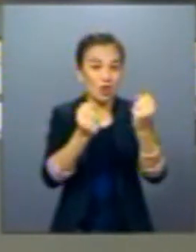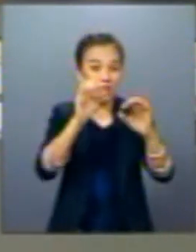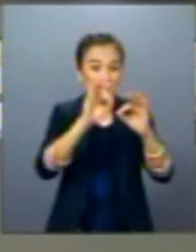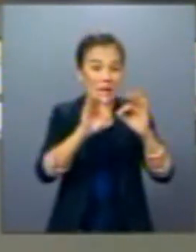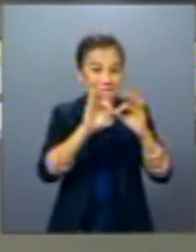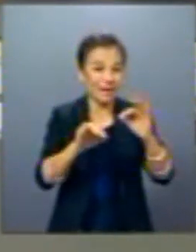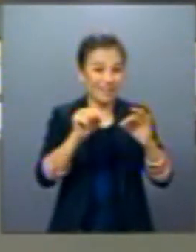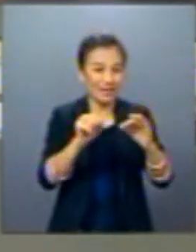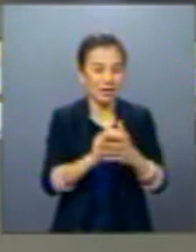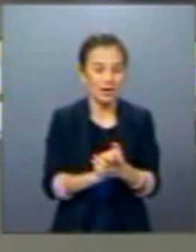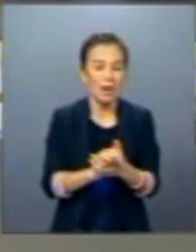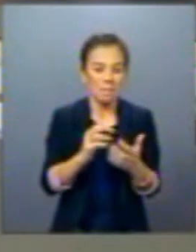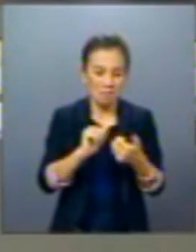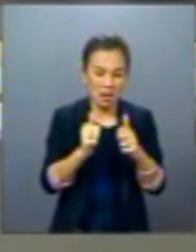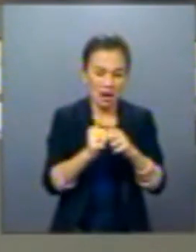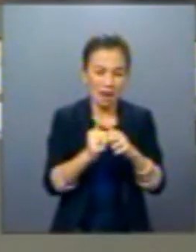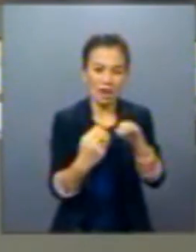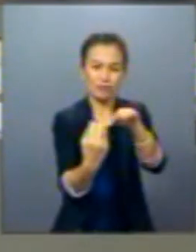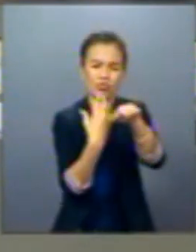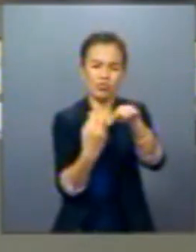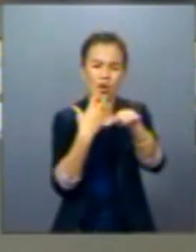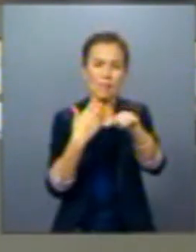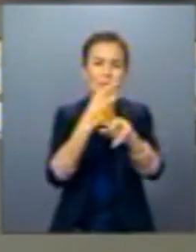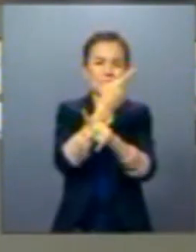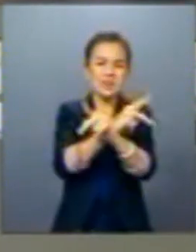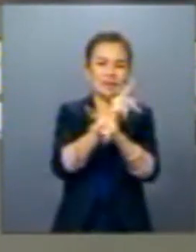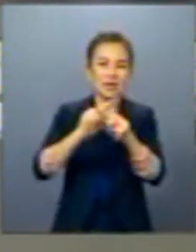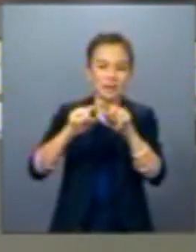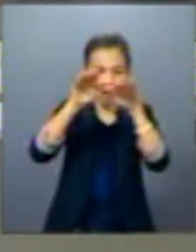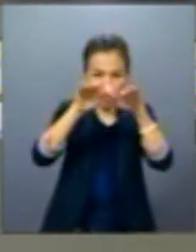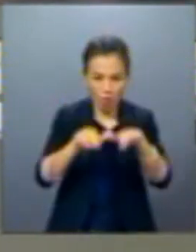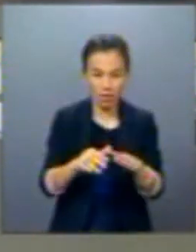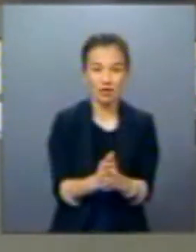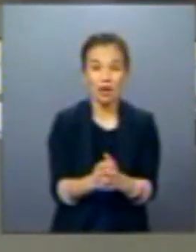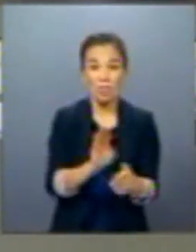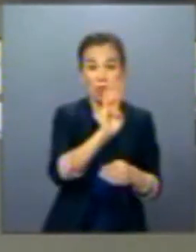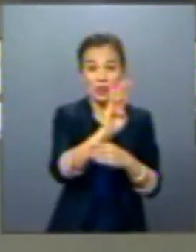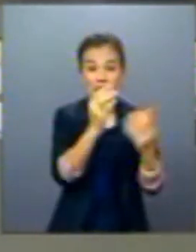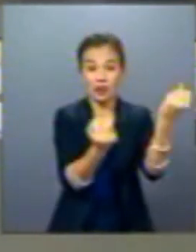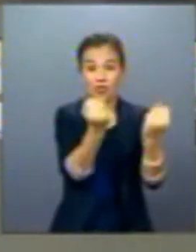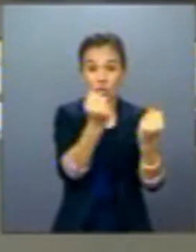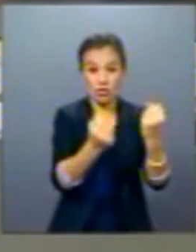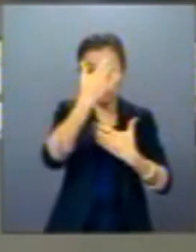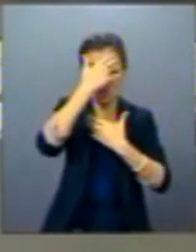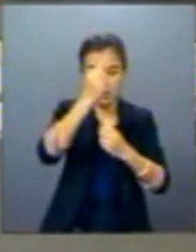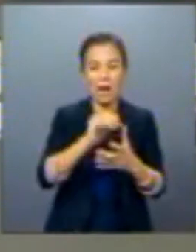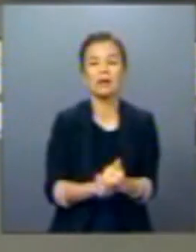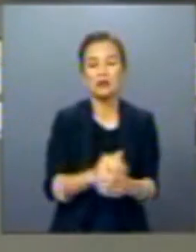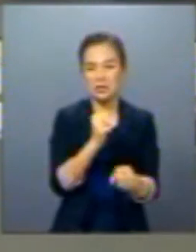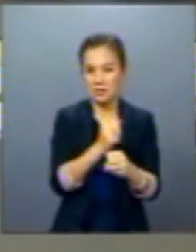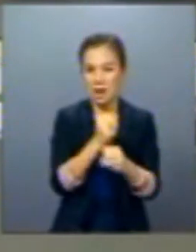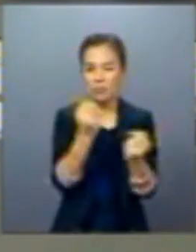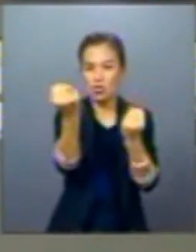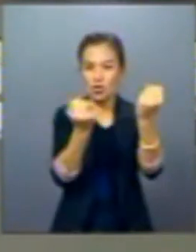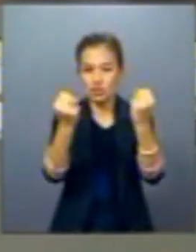งานแล้วก็ลดมลภาวะต่อสิ่งแวดล้อมค่ะซึ่งก็ทำให้ผู้ผลิตรถยนต์หลายค่ายตอนนี้ก็เริ่มสนใจผลิตรถยนต์ไฟฟ้ามากขึ้น